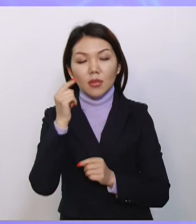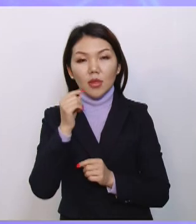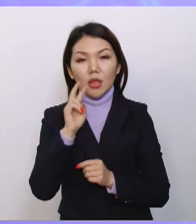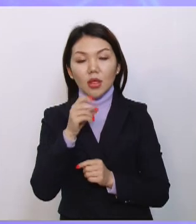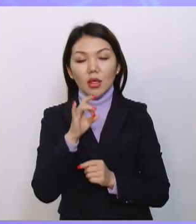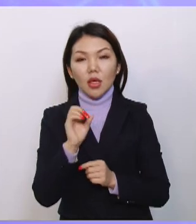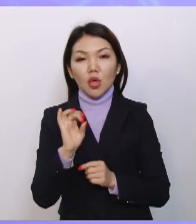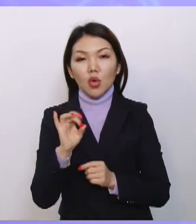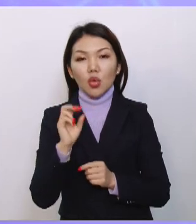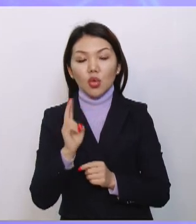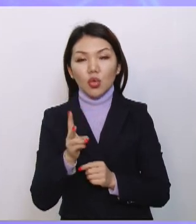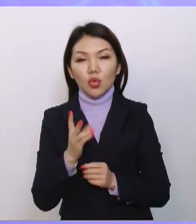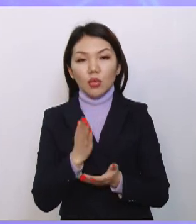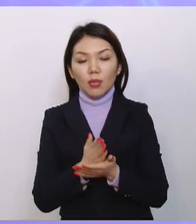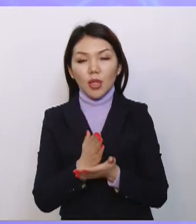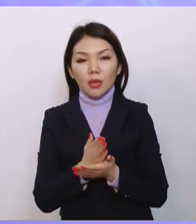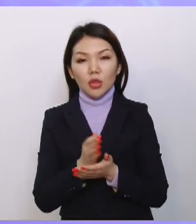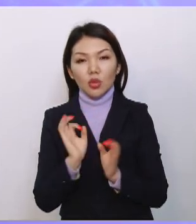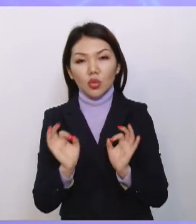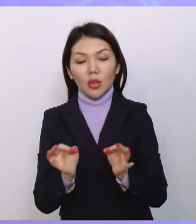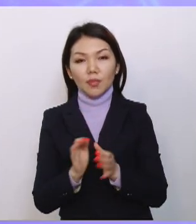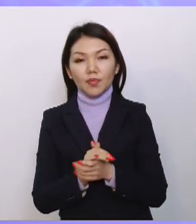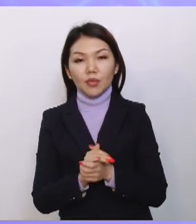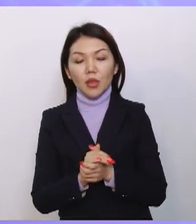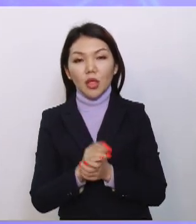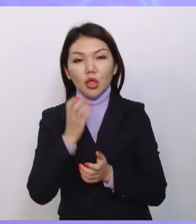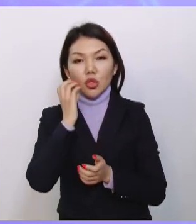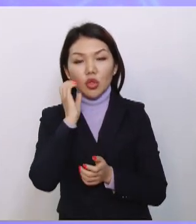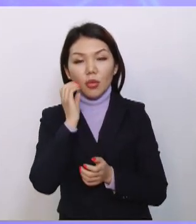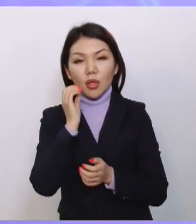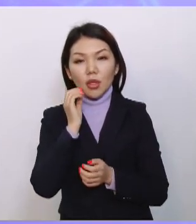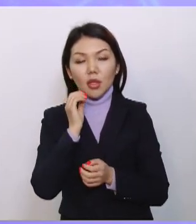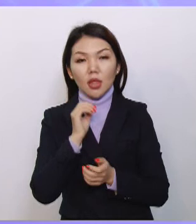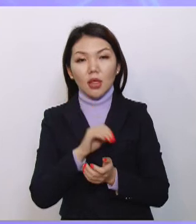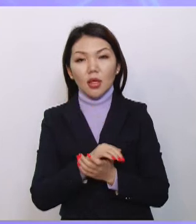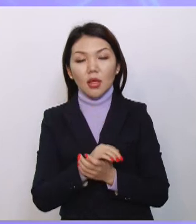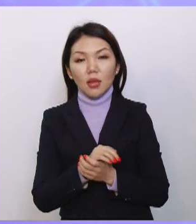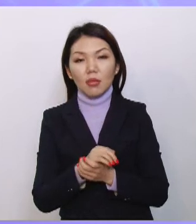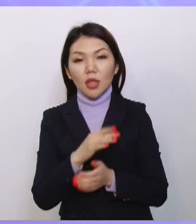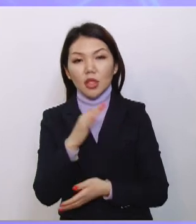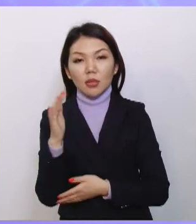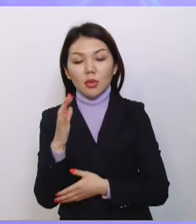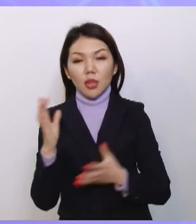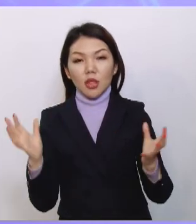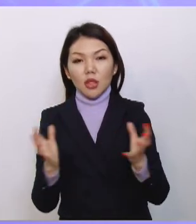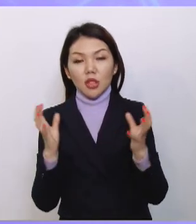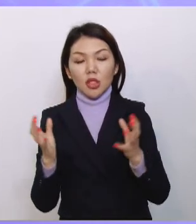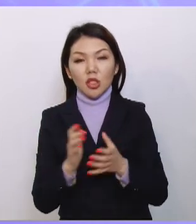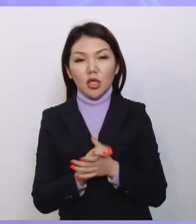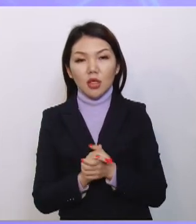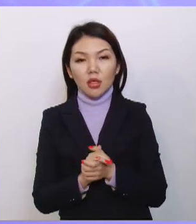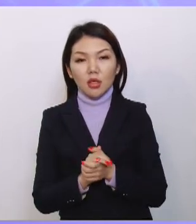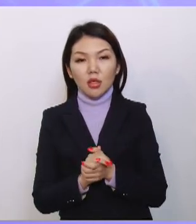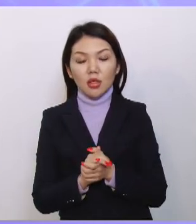Çoŋ apam jemiş bağın jakşı karayt. Hatta sebebi çoŋ atam jakşı